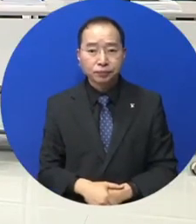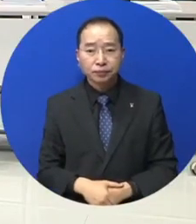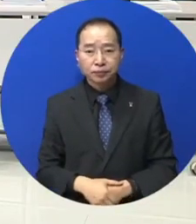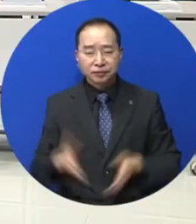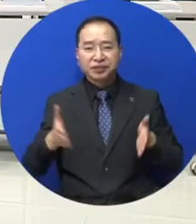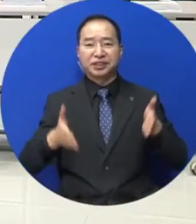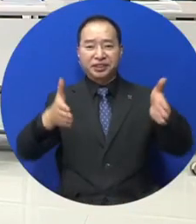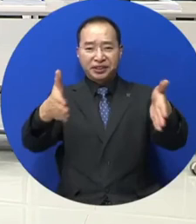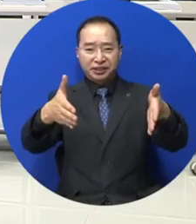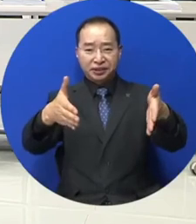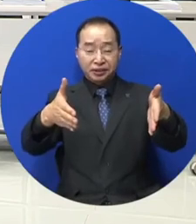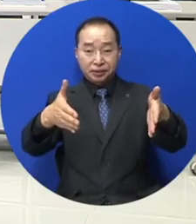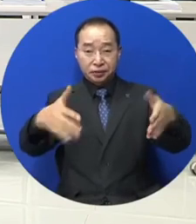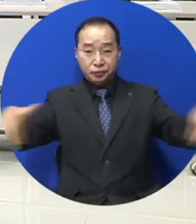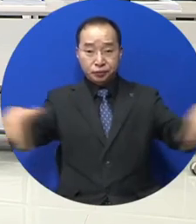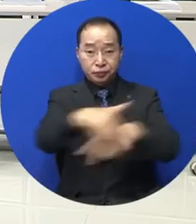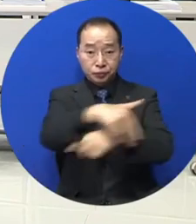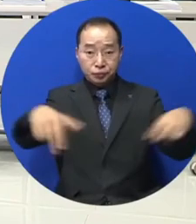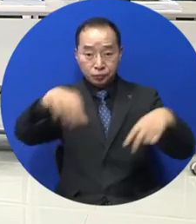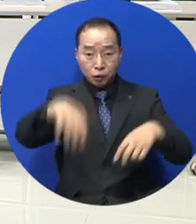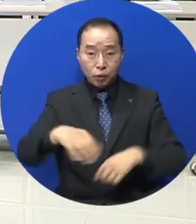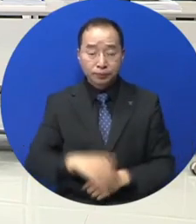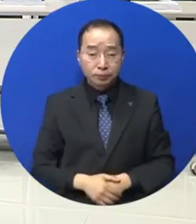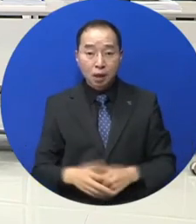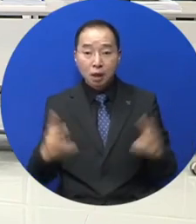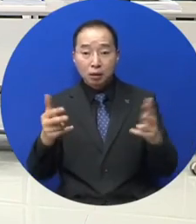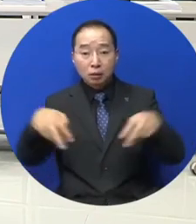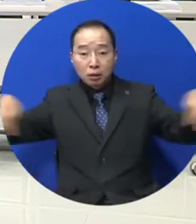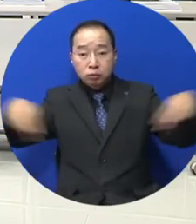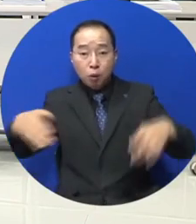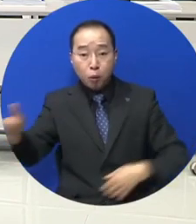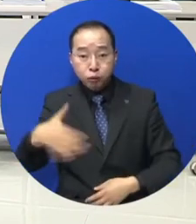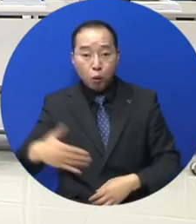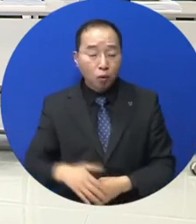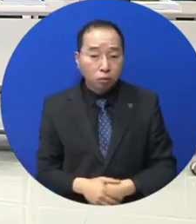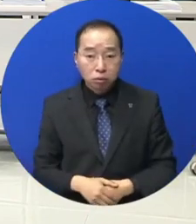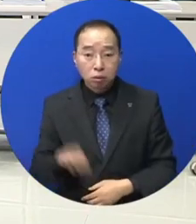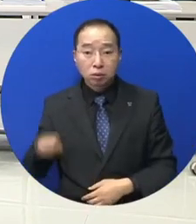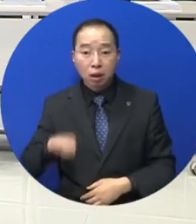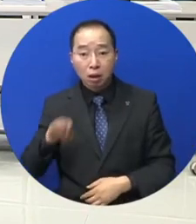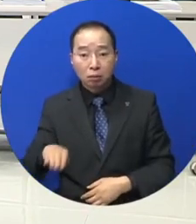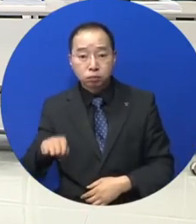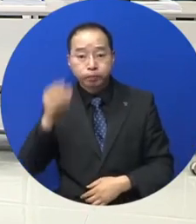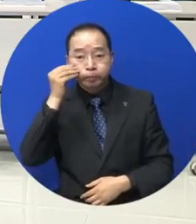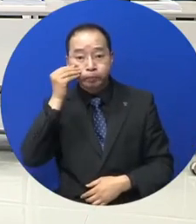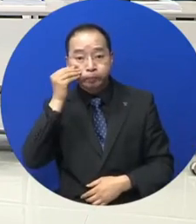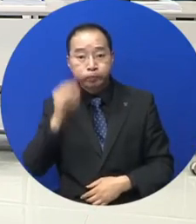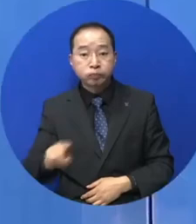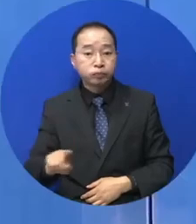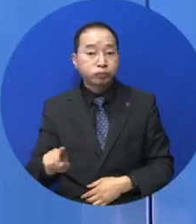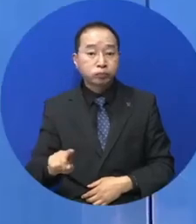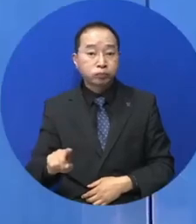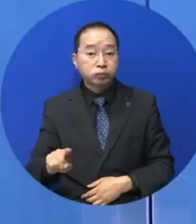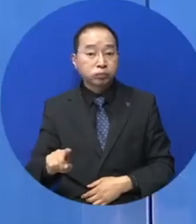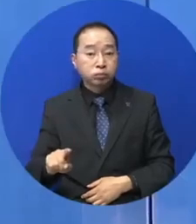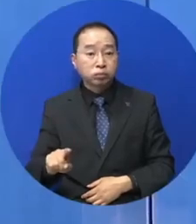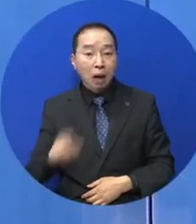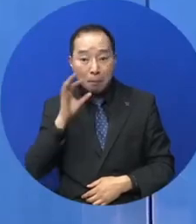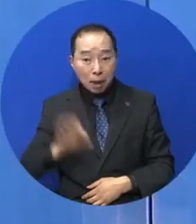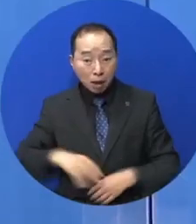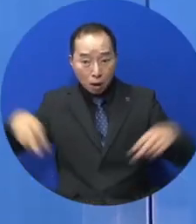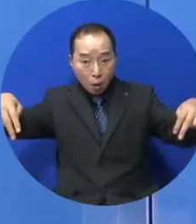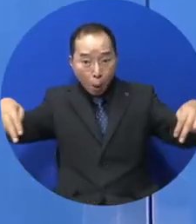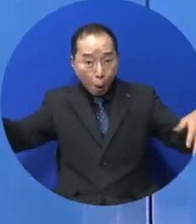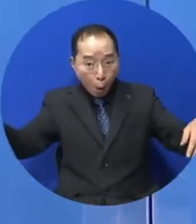횡단보도에 아무도 안 서 있는데도 왜 차가 서 있냔 말이죠. 지금의 디지털 기술로는 그걸 다 읽어서 기다리는 사람이 아무도 없을 적에는 그냥 논스톱으로